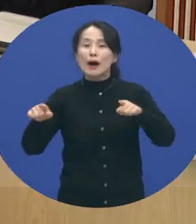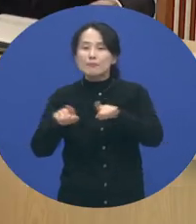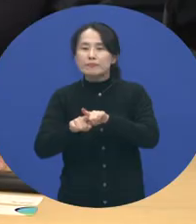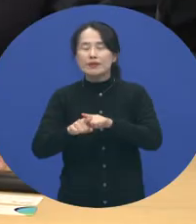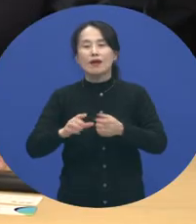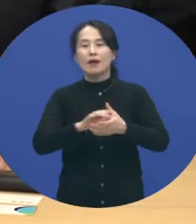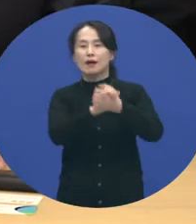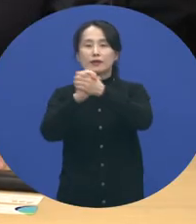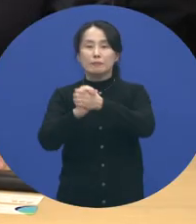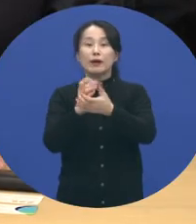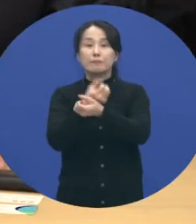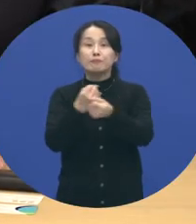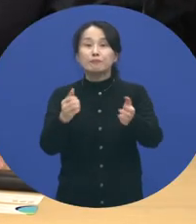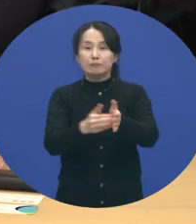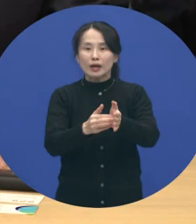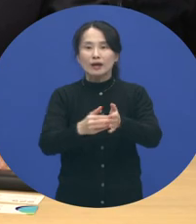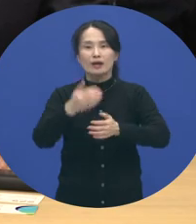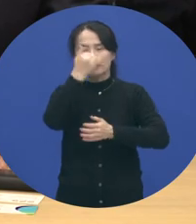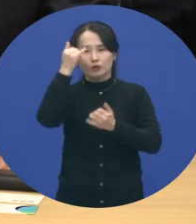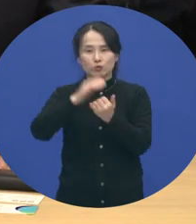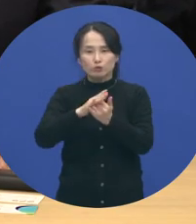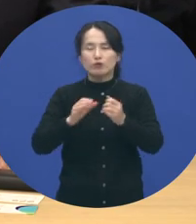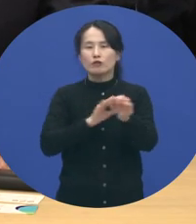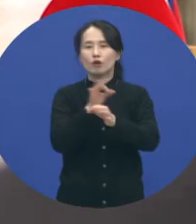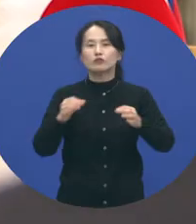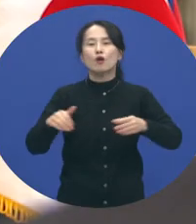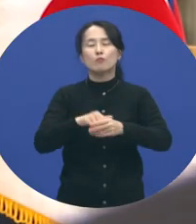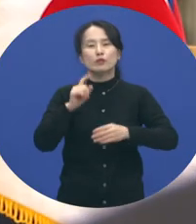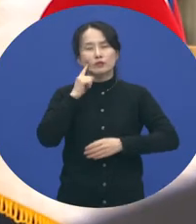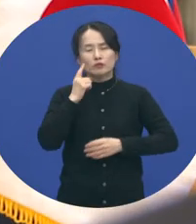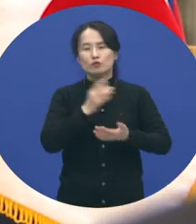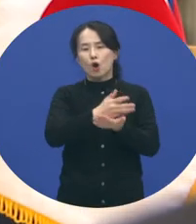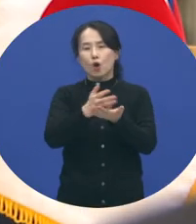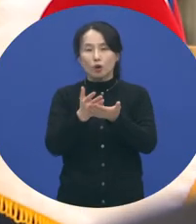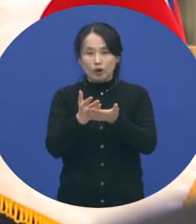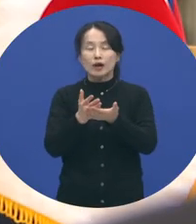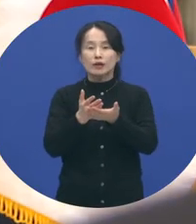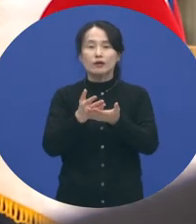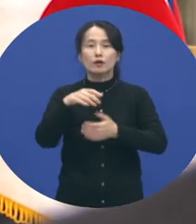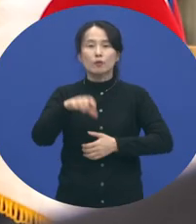아이치현과 우호협력 업무 협약을 체결한 후 청소년과